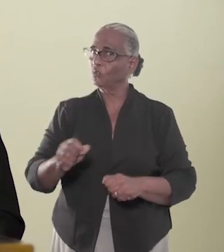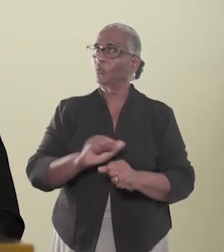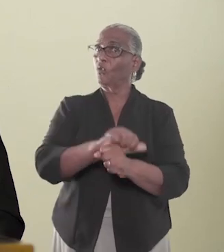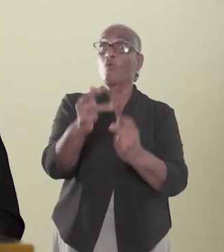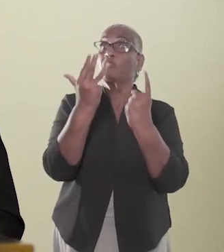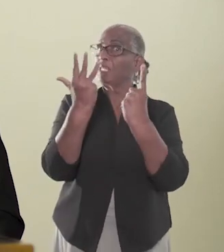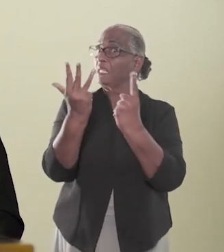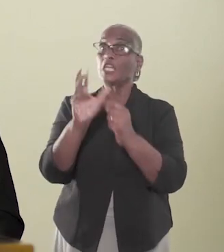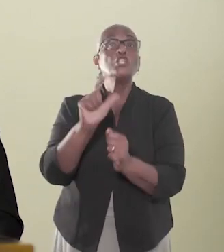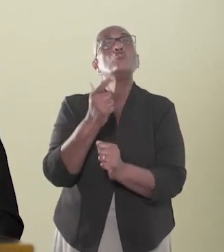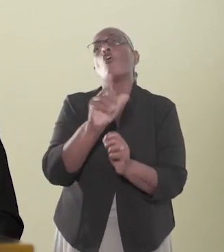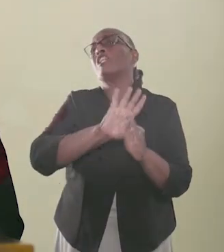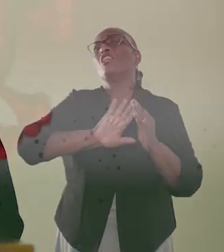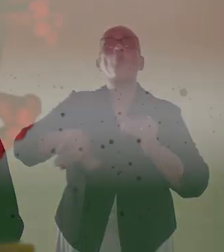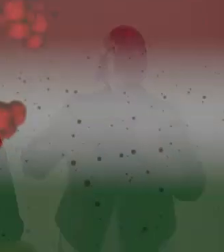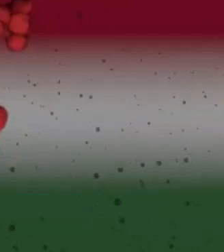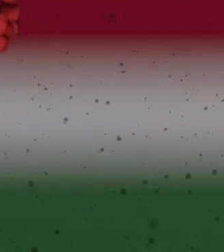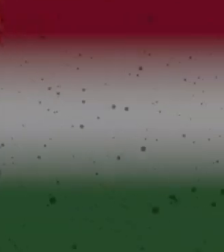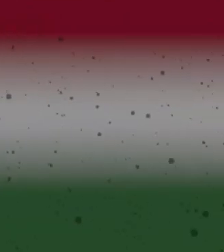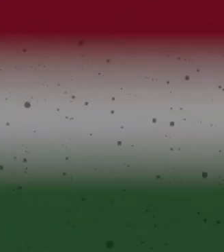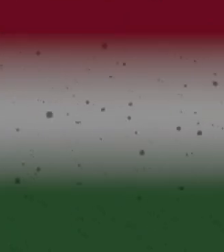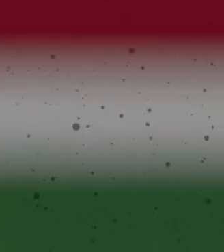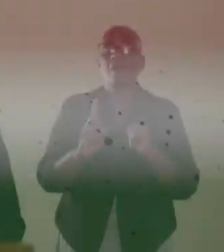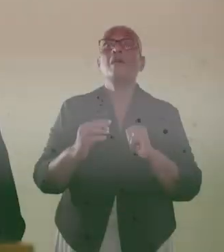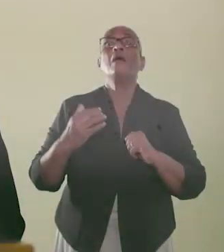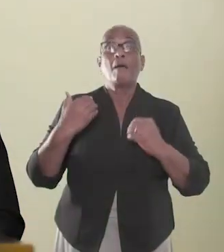COVID-19 is nog niet voorbij.